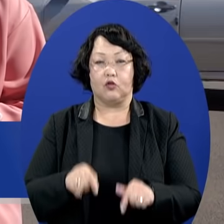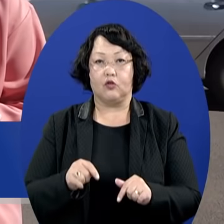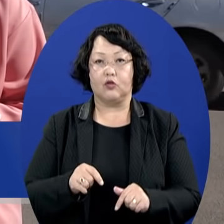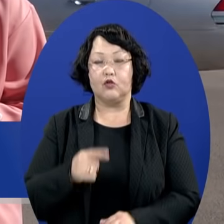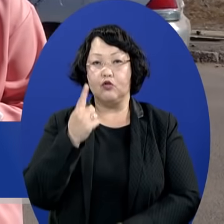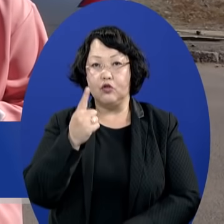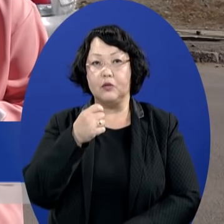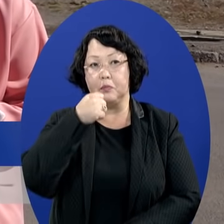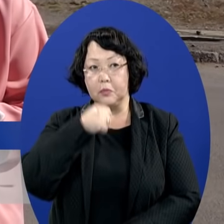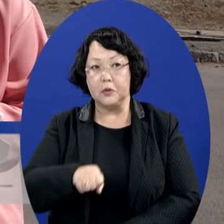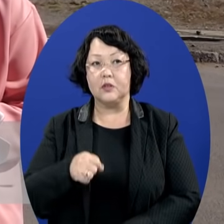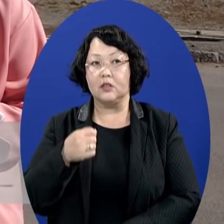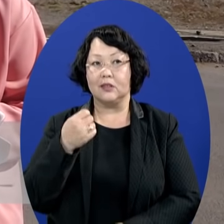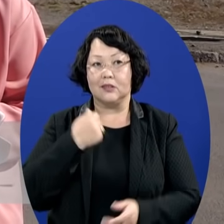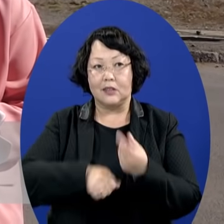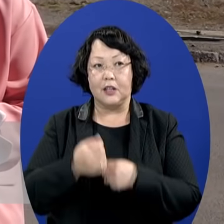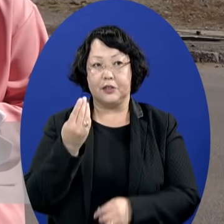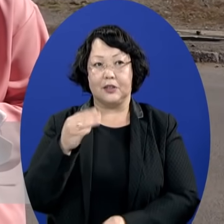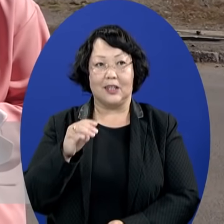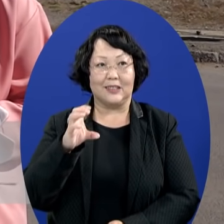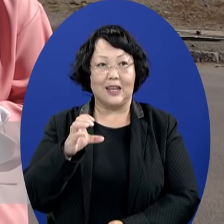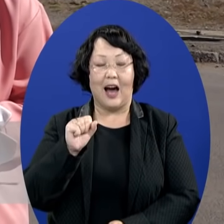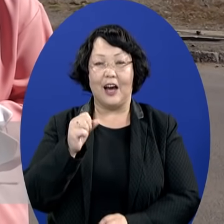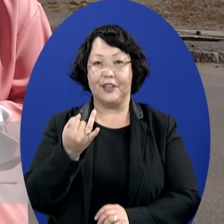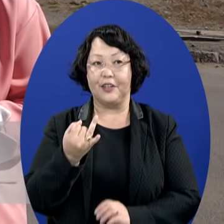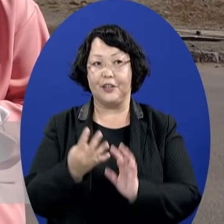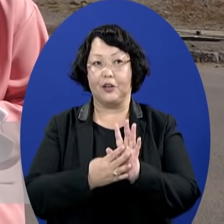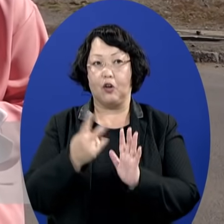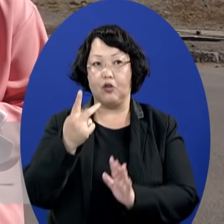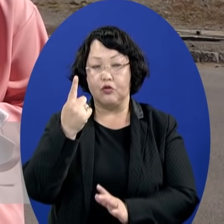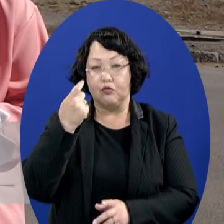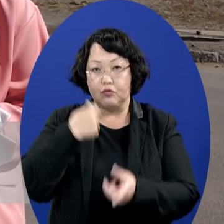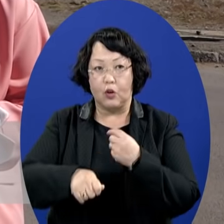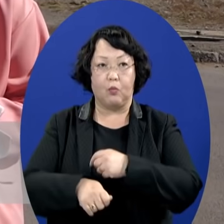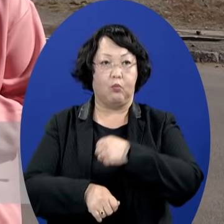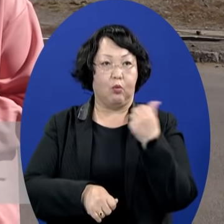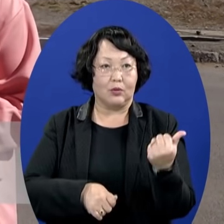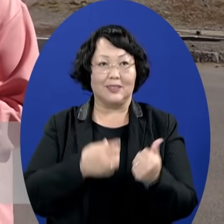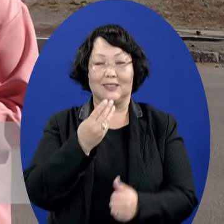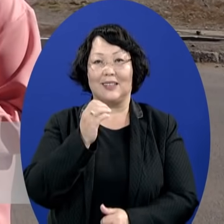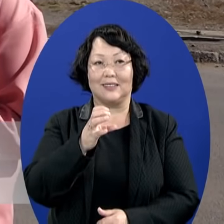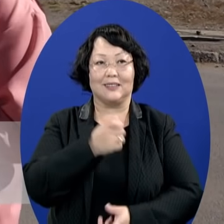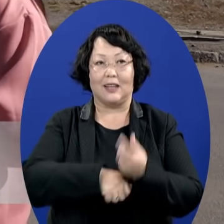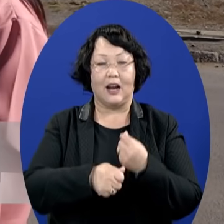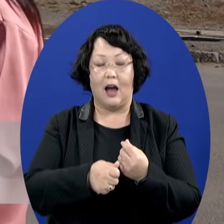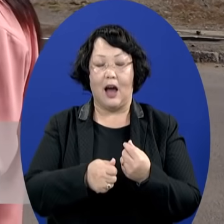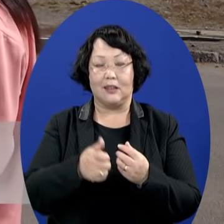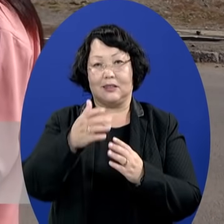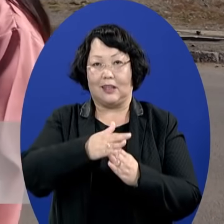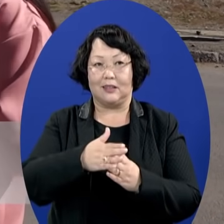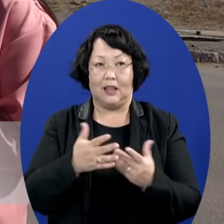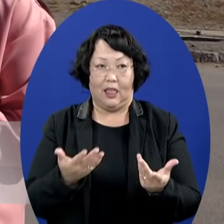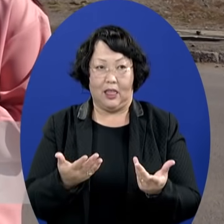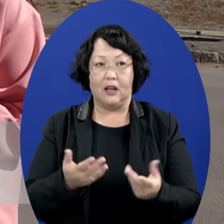ганцхан шатхуун түгээх станц АИ-92 шатхууныг түгээж байна. За харин бусдад нь дасалдсан байдалтай байна. Үзэгч таны харж байгаачлан ард харагдаж